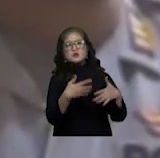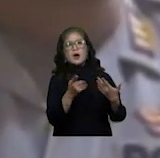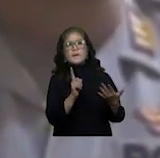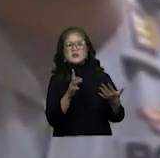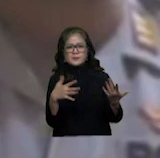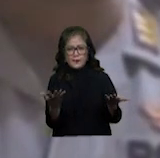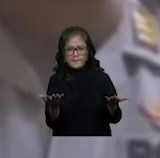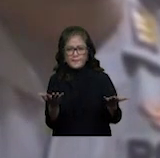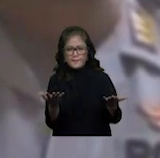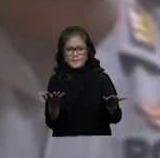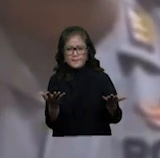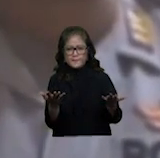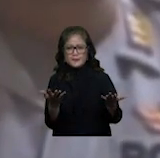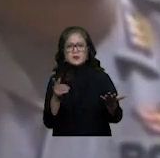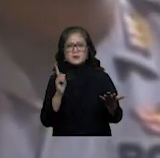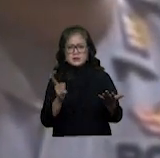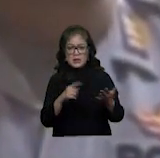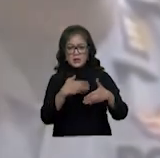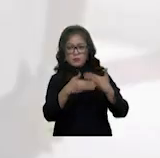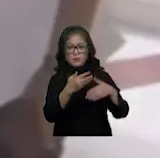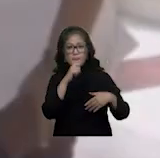mengapak bapaknya di bagian leher.